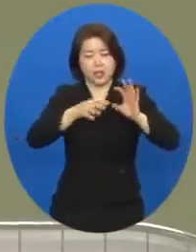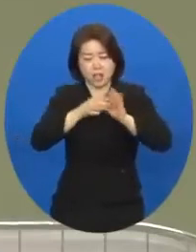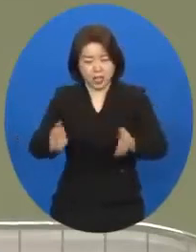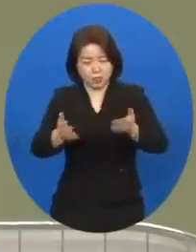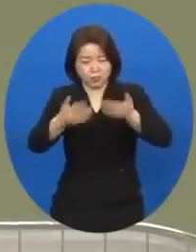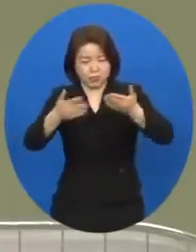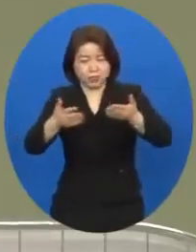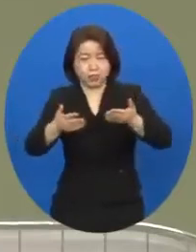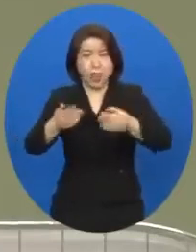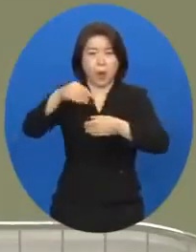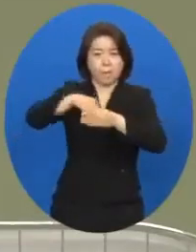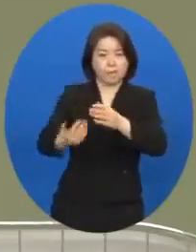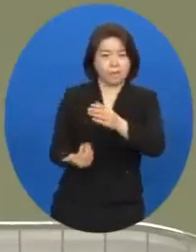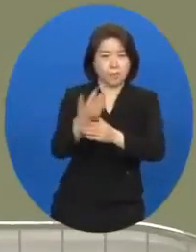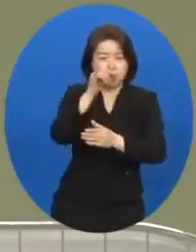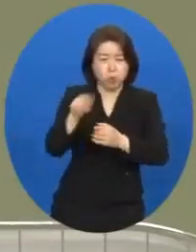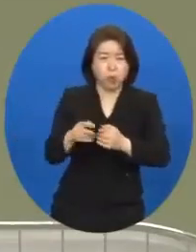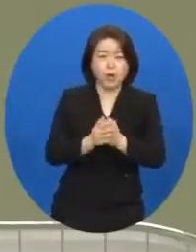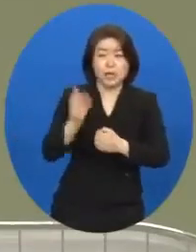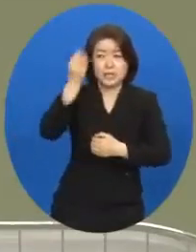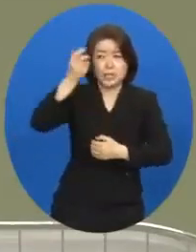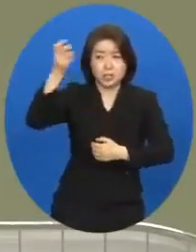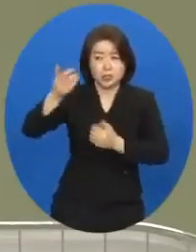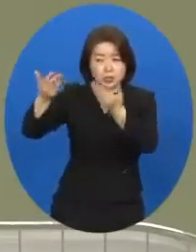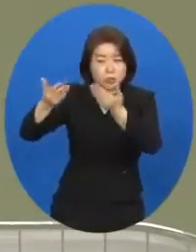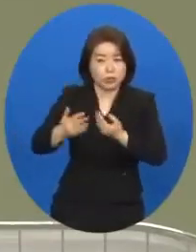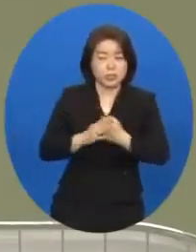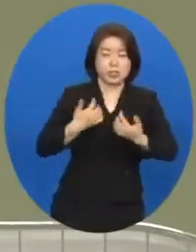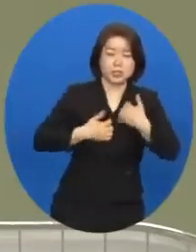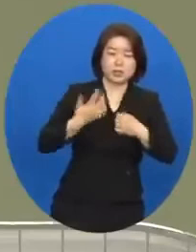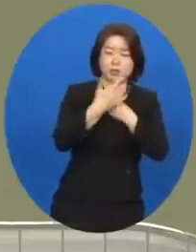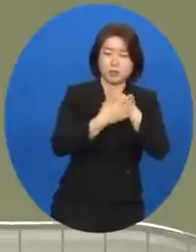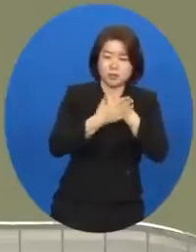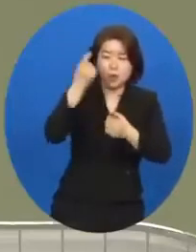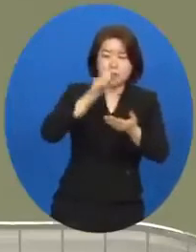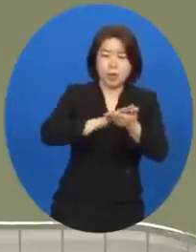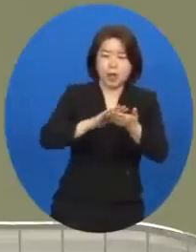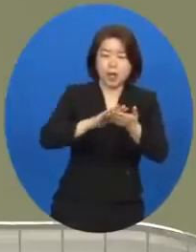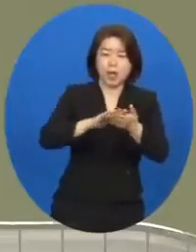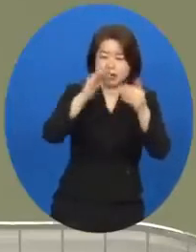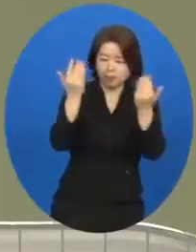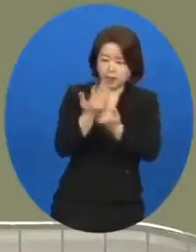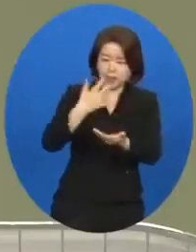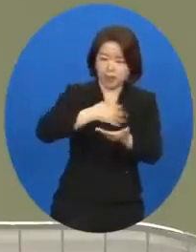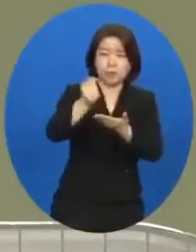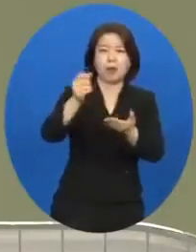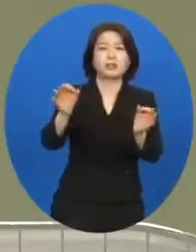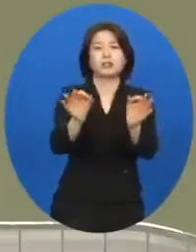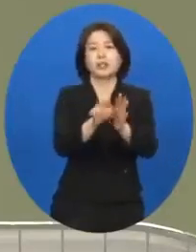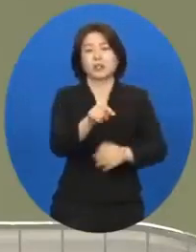부추기며 성령께서 우리에게 부어주시는 기쁨, 평강의 은혜를 빼앗아갑니다.